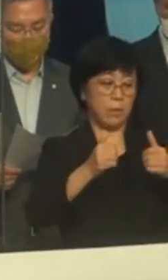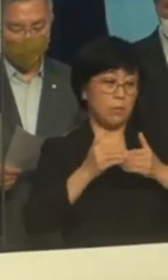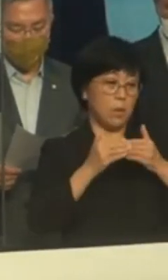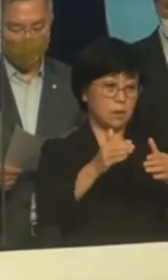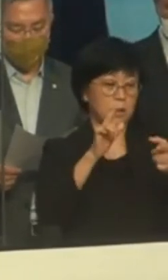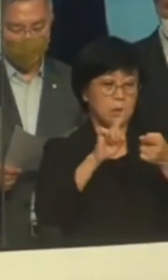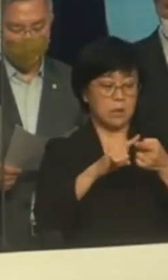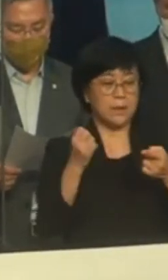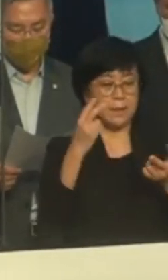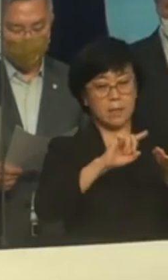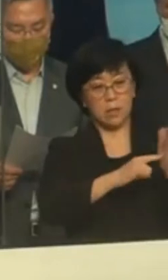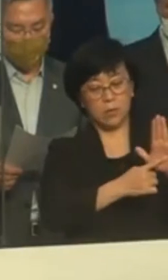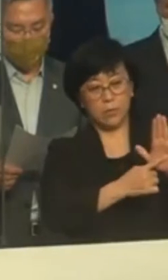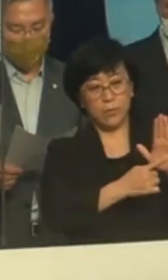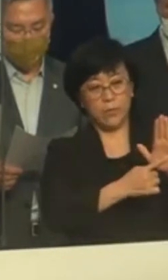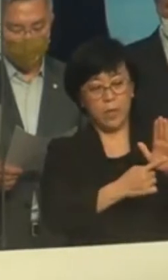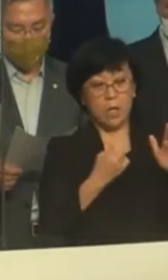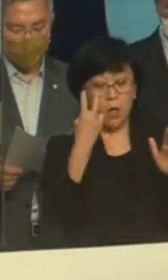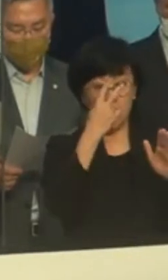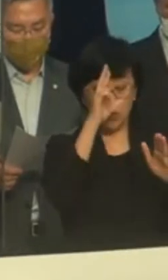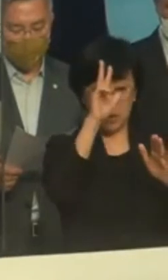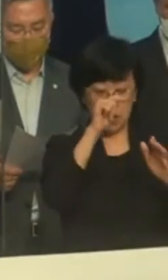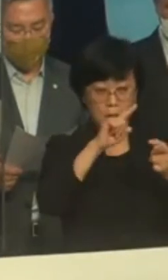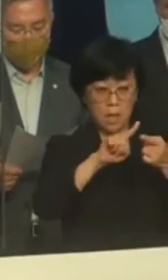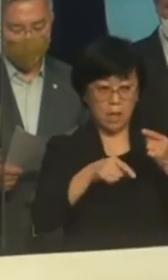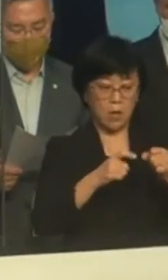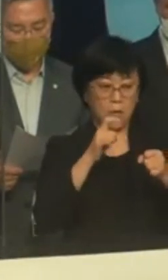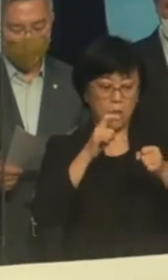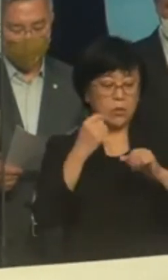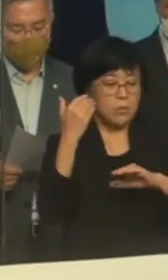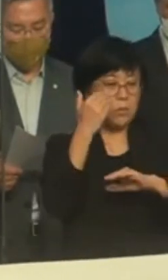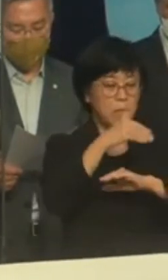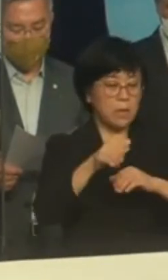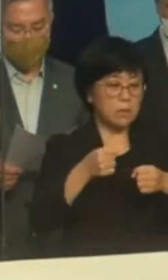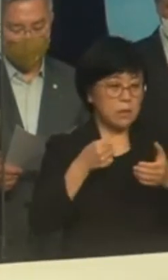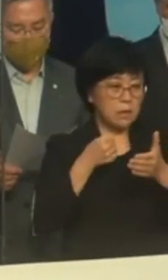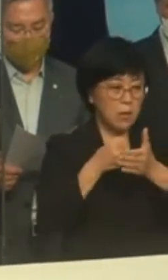과정에서 제기되었던 검찰의 표적 기획 수사와